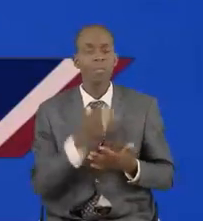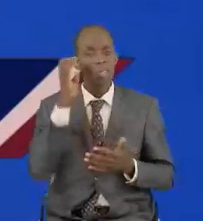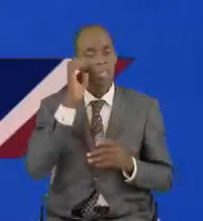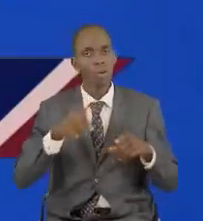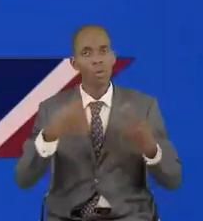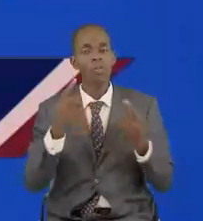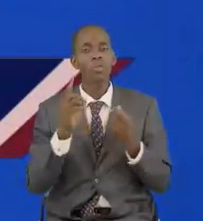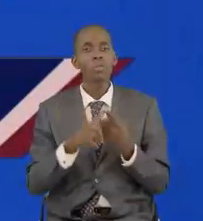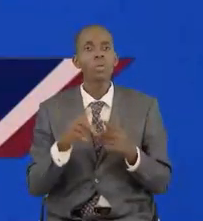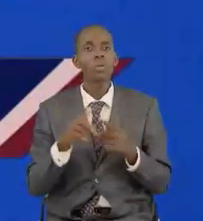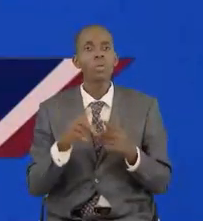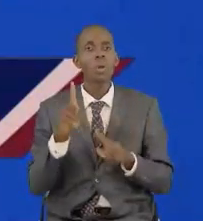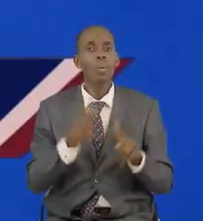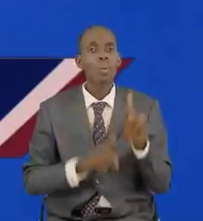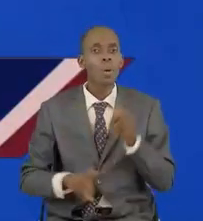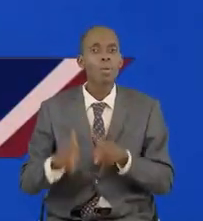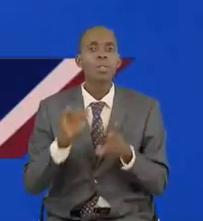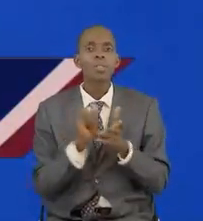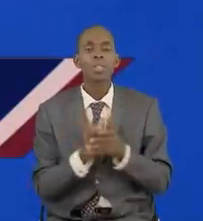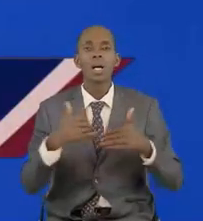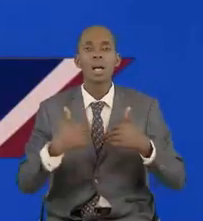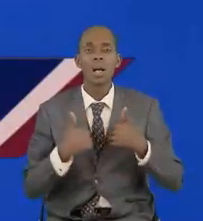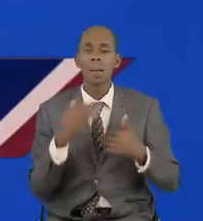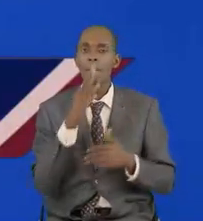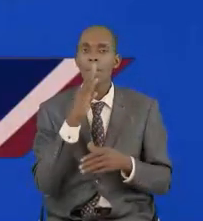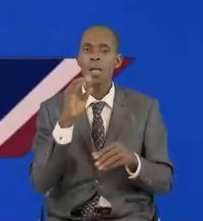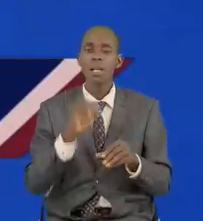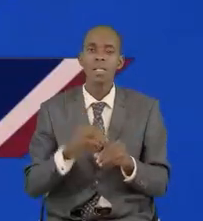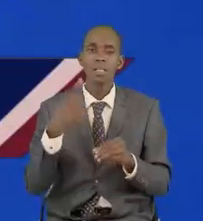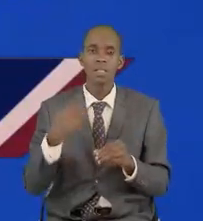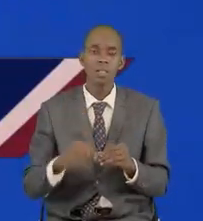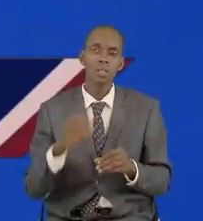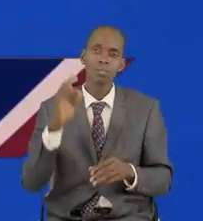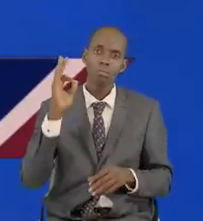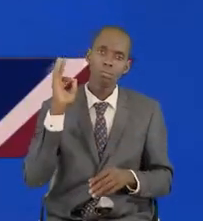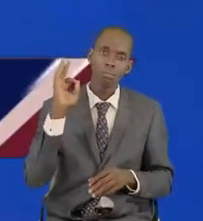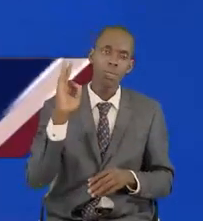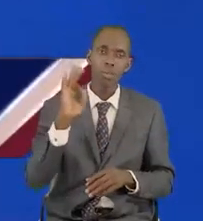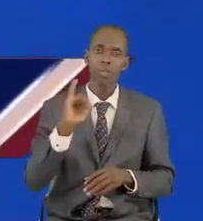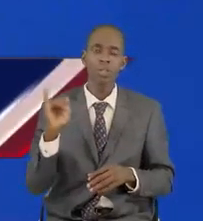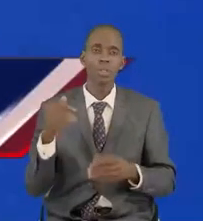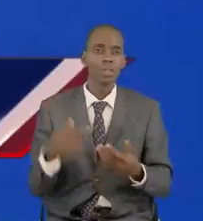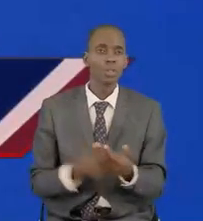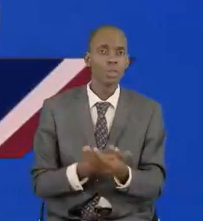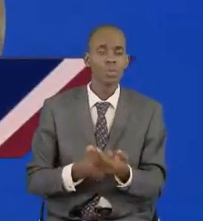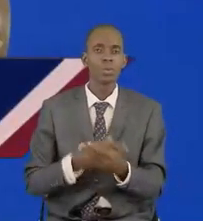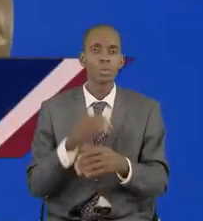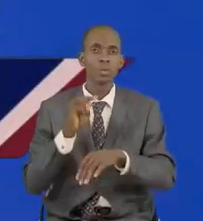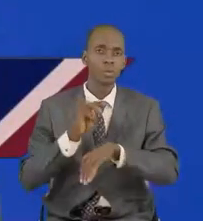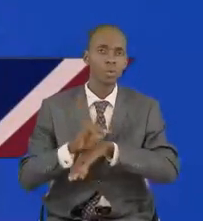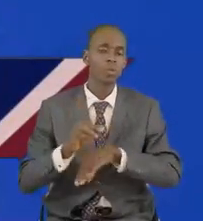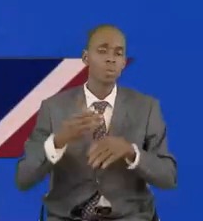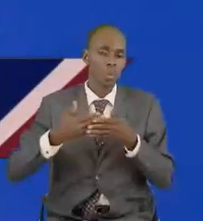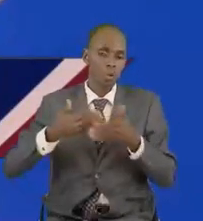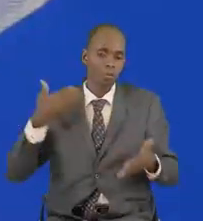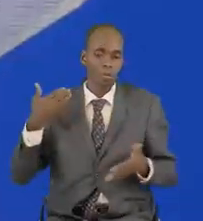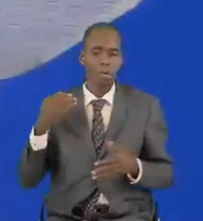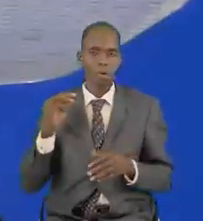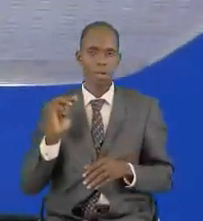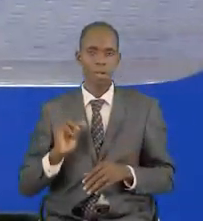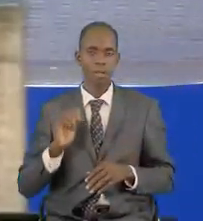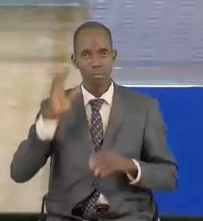et ce fut d'après révélation que j'ai monté c'est la consultation avec les gens qui ont